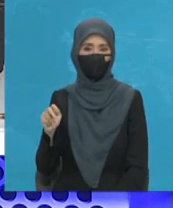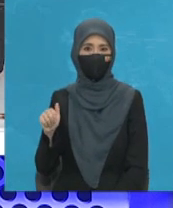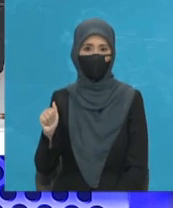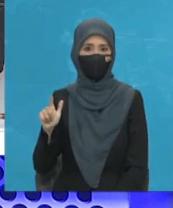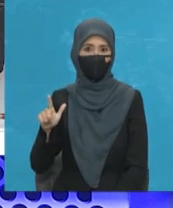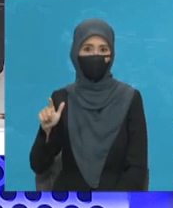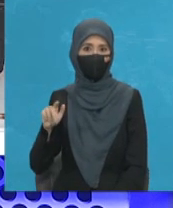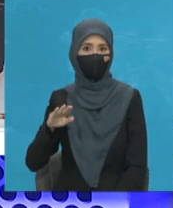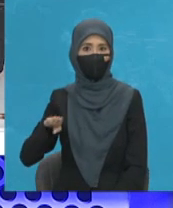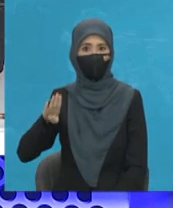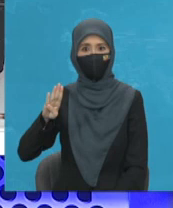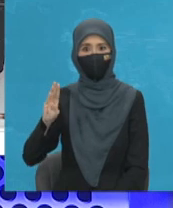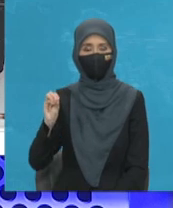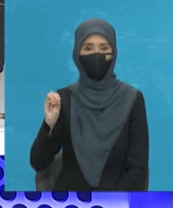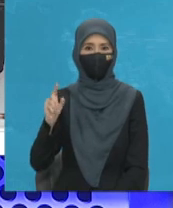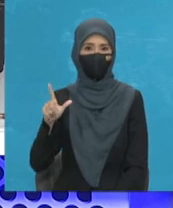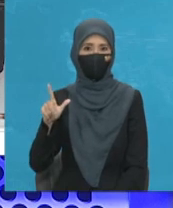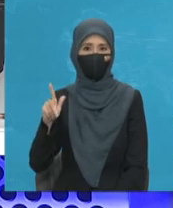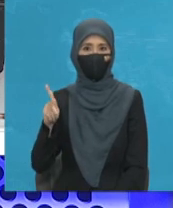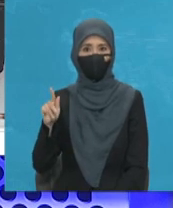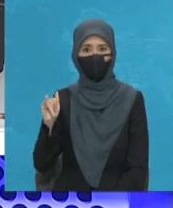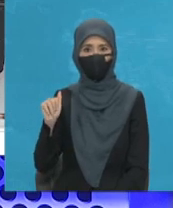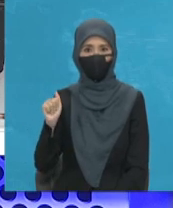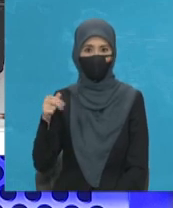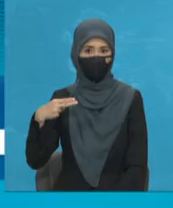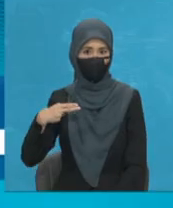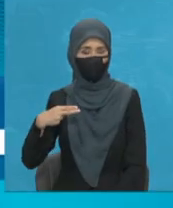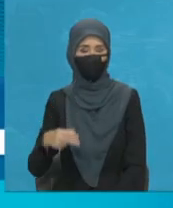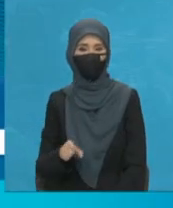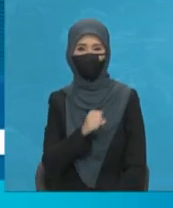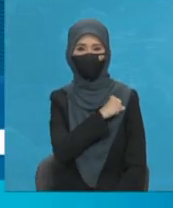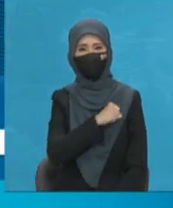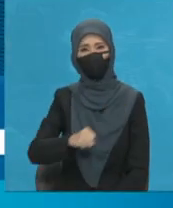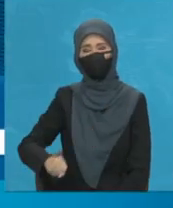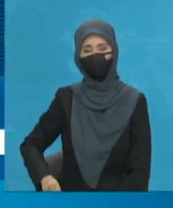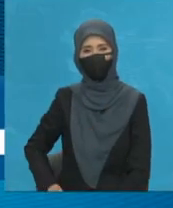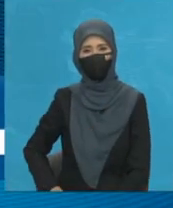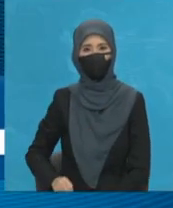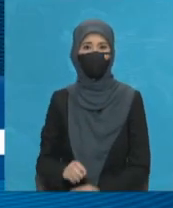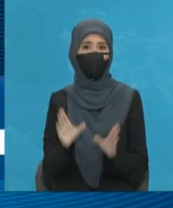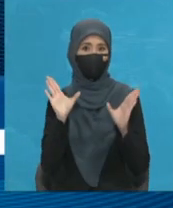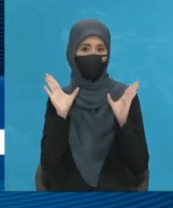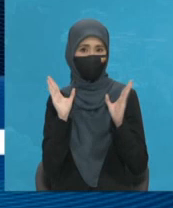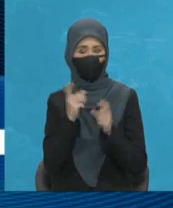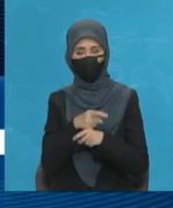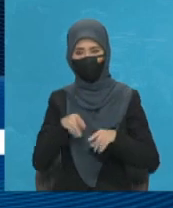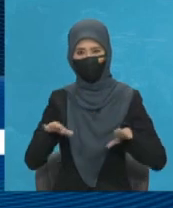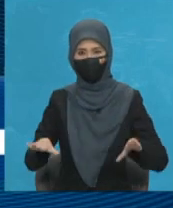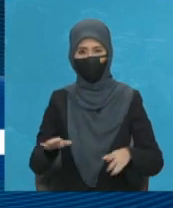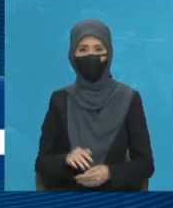almarhum Sultan Haji Omar Ali saifuddien Shadow kaliwedine Sultan dan yang di-pertuan negara Brunei Darussalam